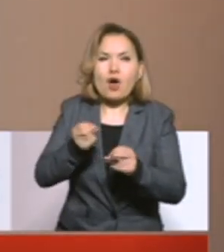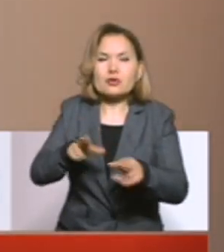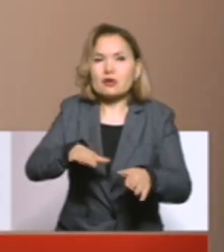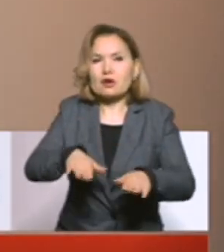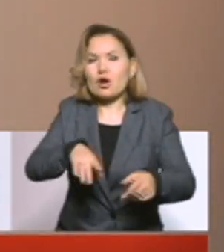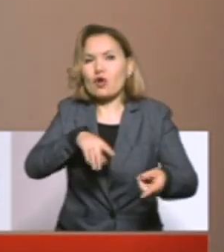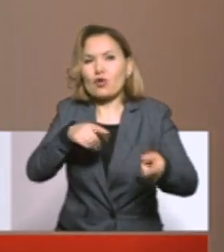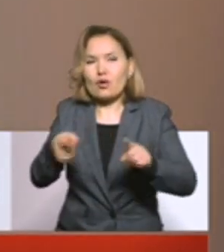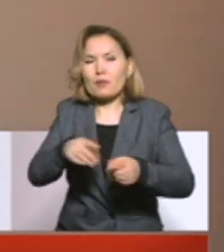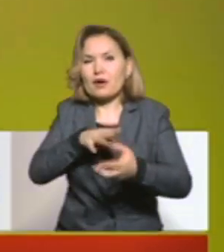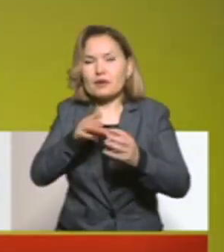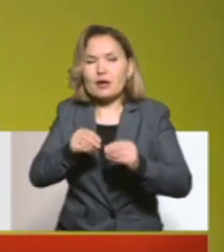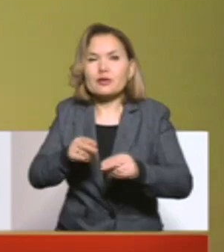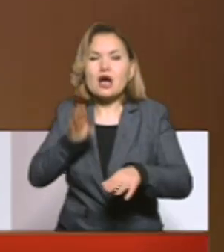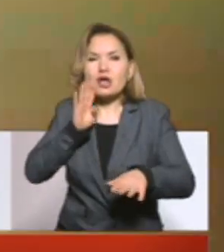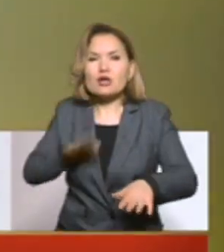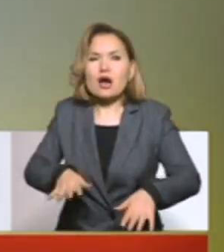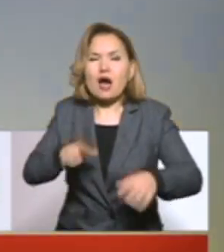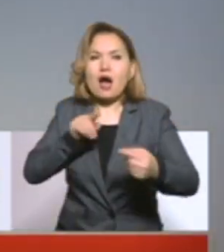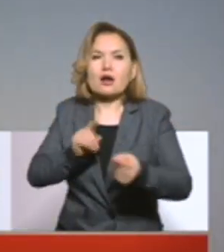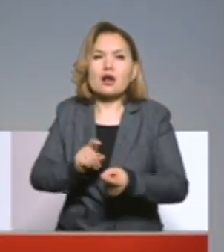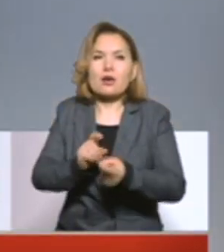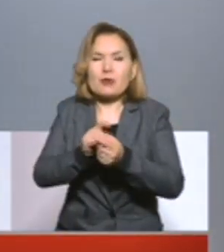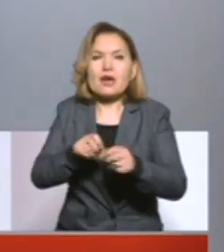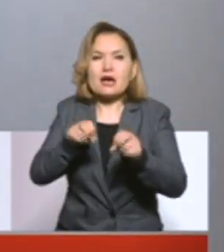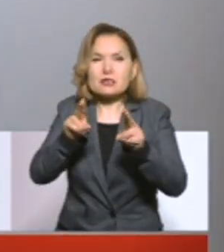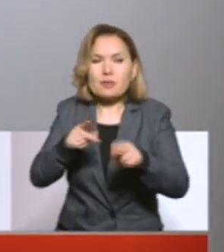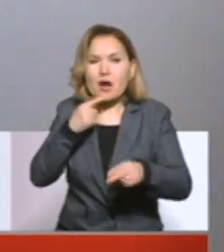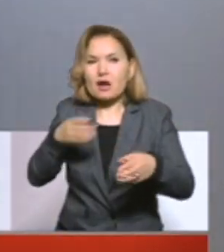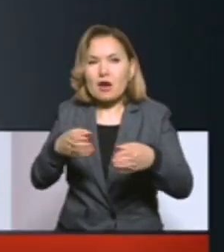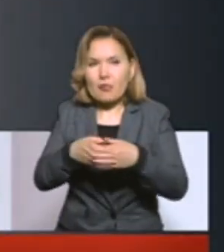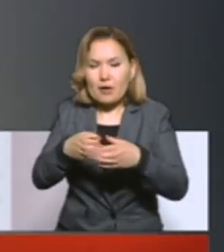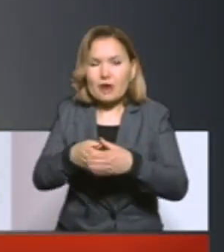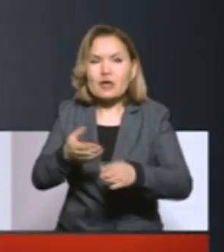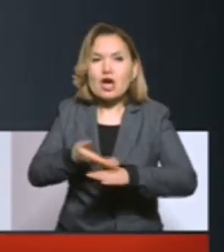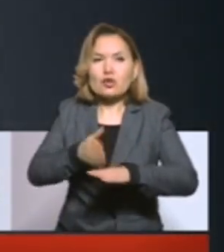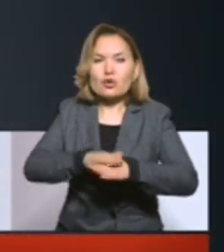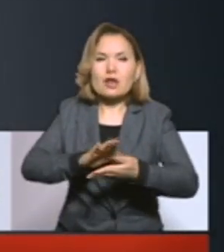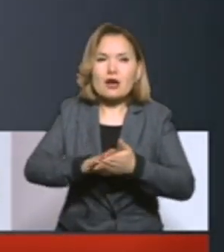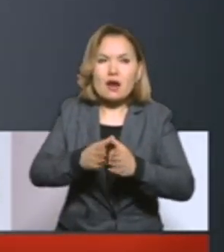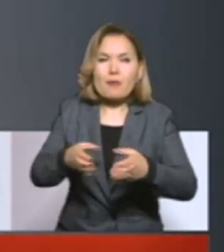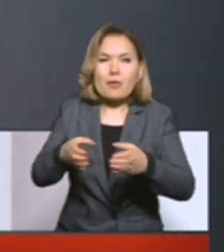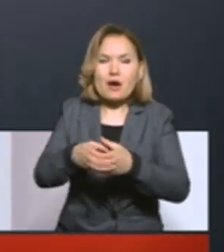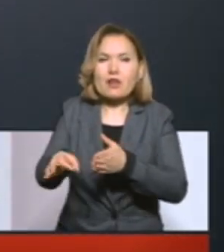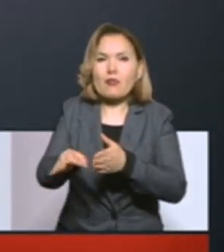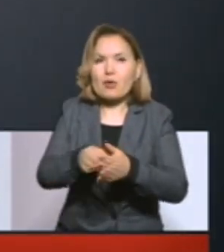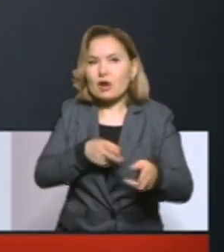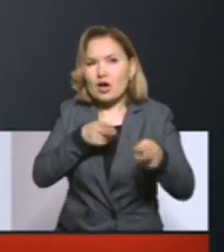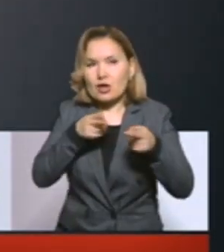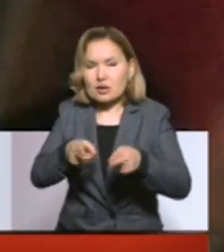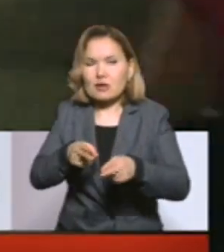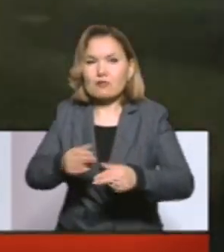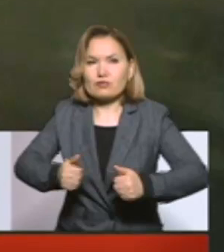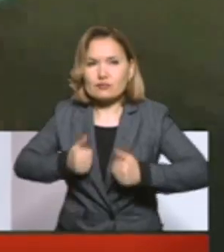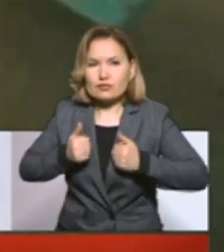жеткізілді. Тасқынға қарсы күреске атқарушы органдар мен төтенше жағдай қызметінің барлық күштері